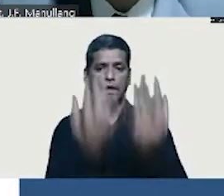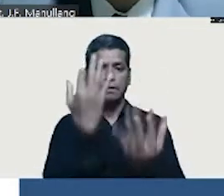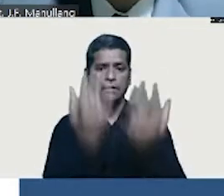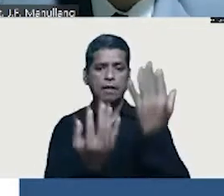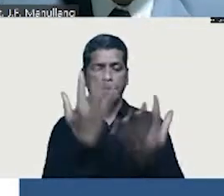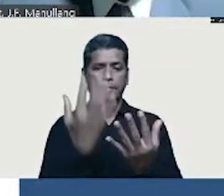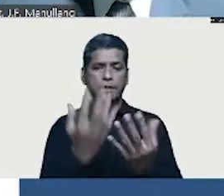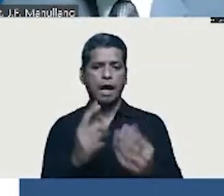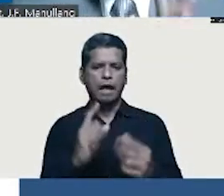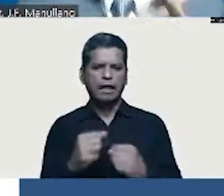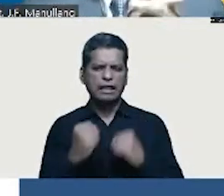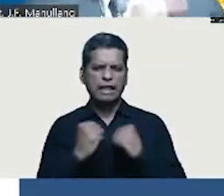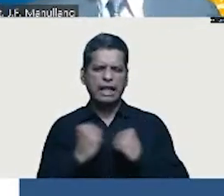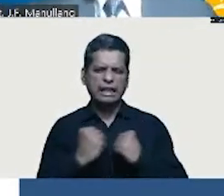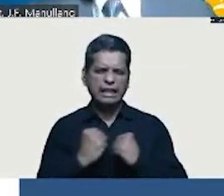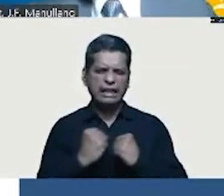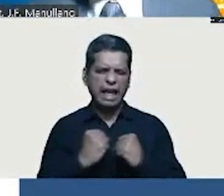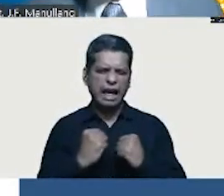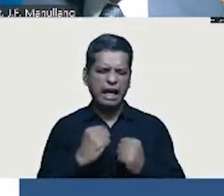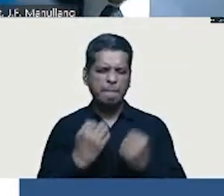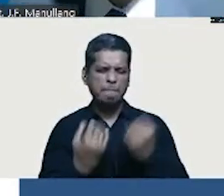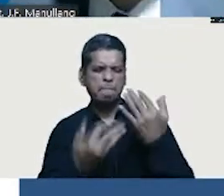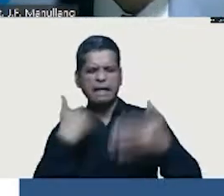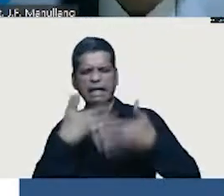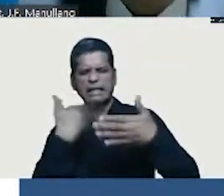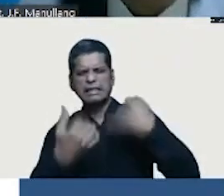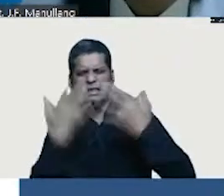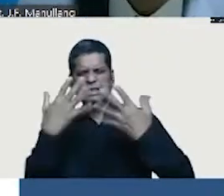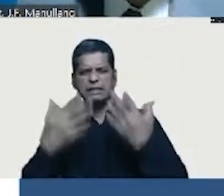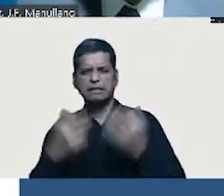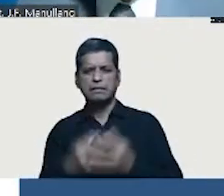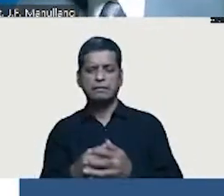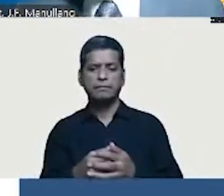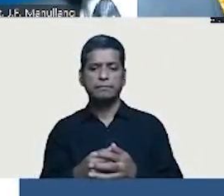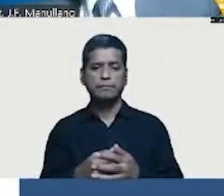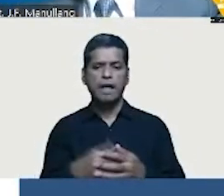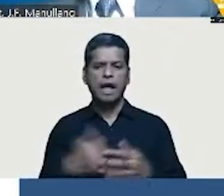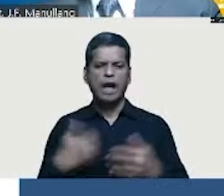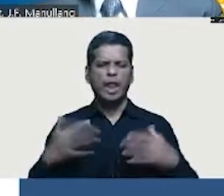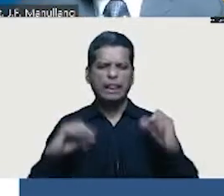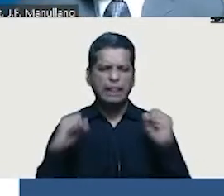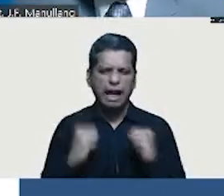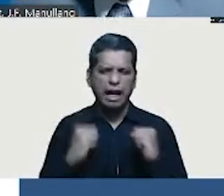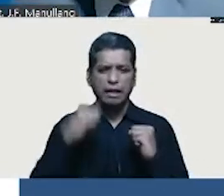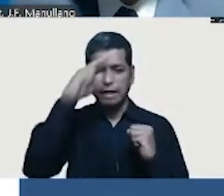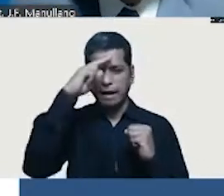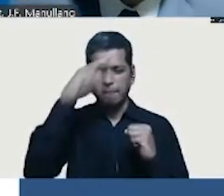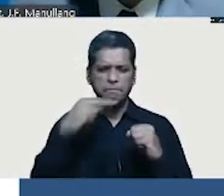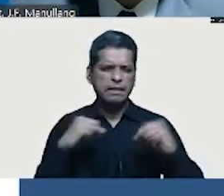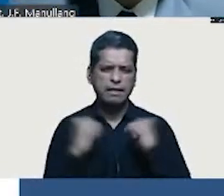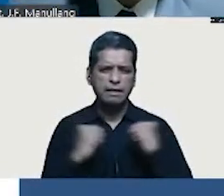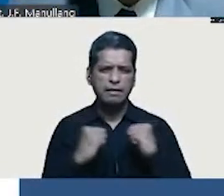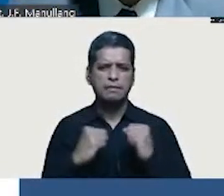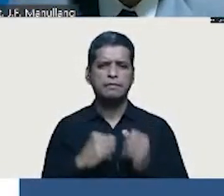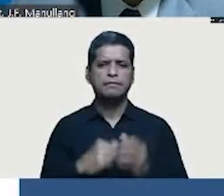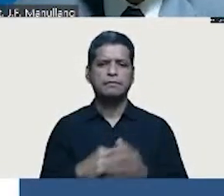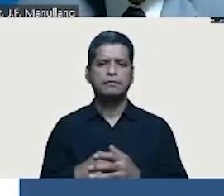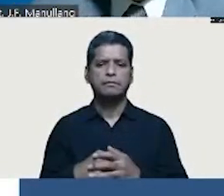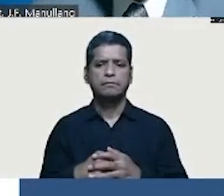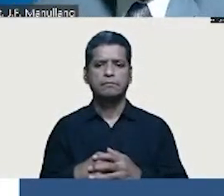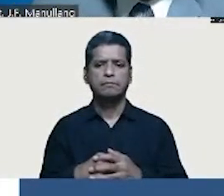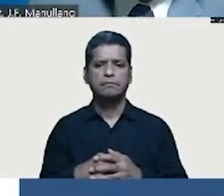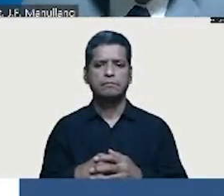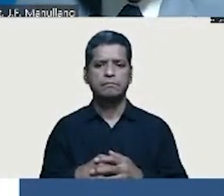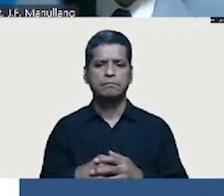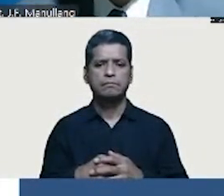kenapa karena tua sudah bicara maka bagaimanapun nah di pasti bernubuat Itulah sebabnya ke karunia